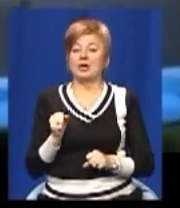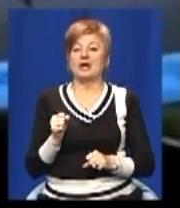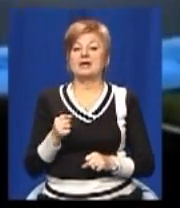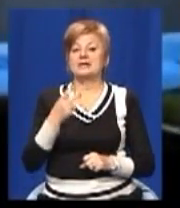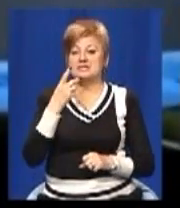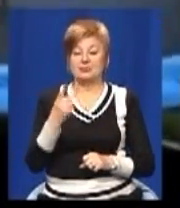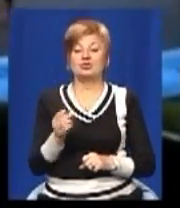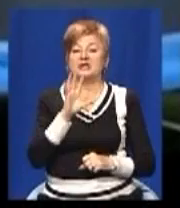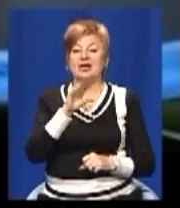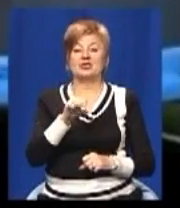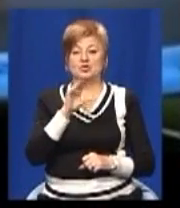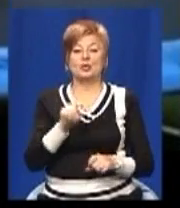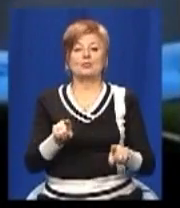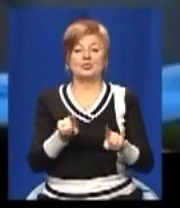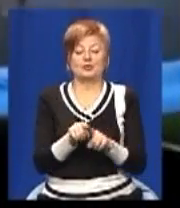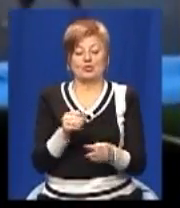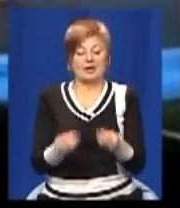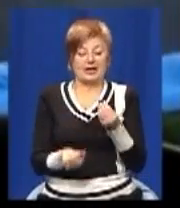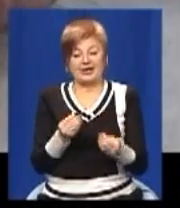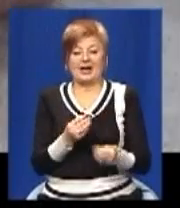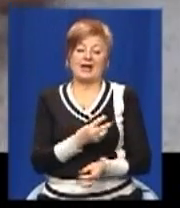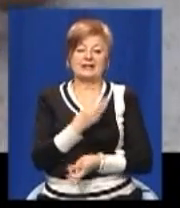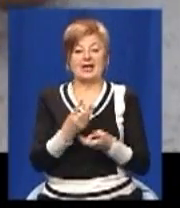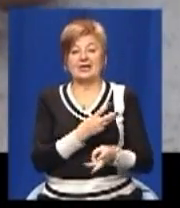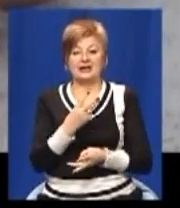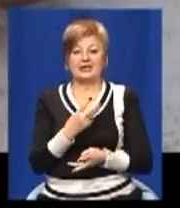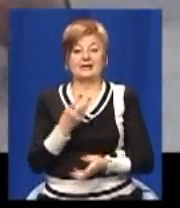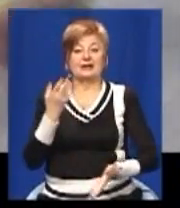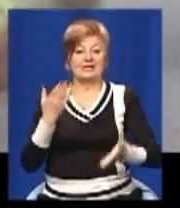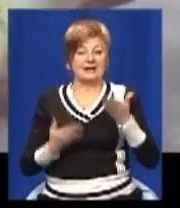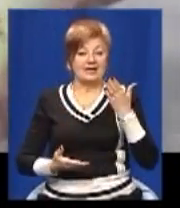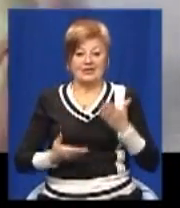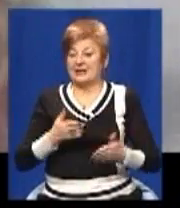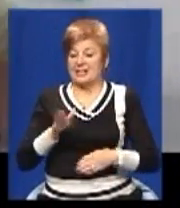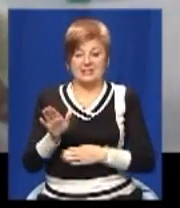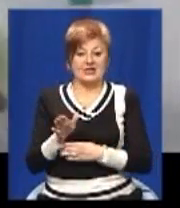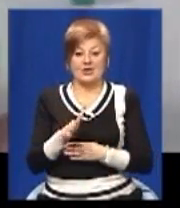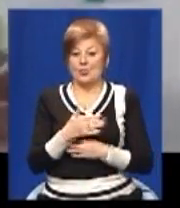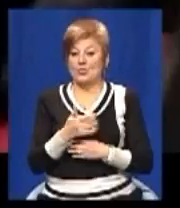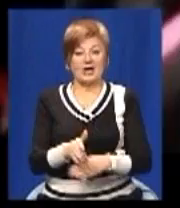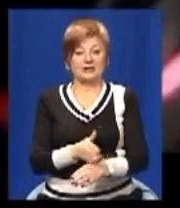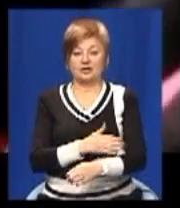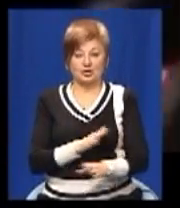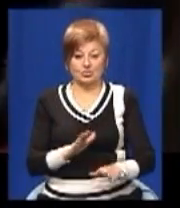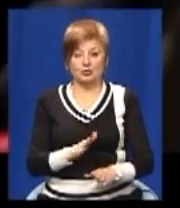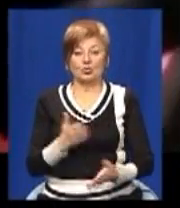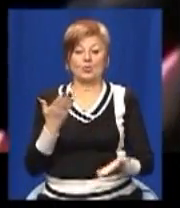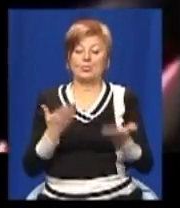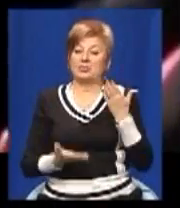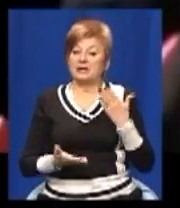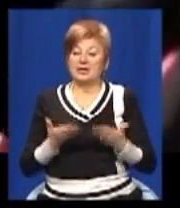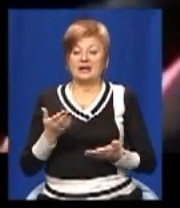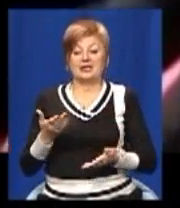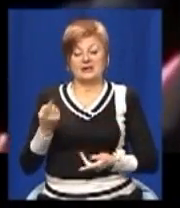дивуйтесь, але вони також дуже грайливі та енергійні. Тому, якщо не гуляти з ними достатньо довго або лишити вдома